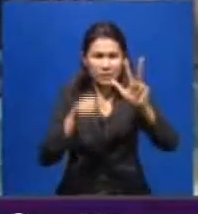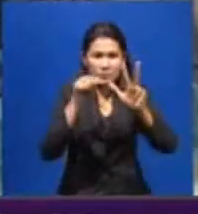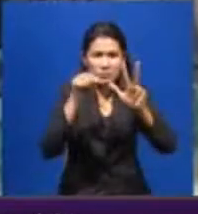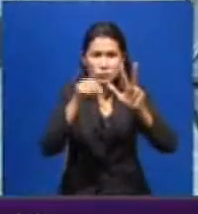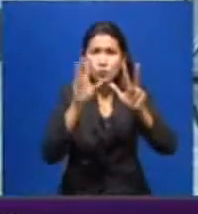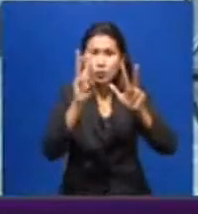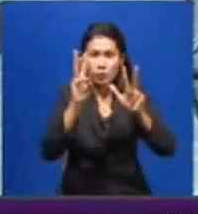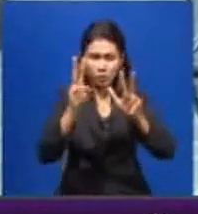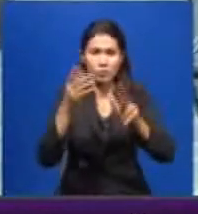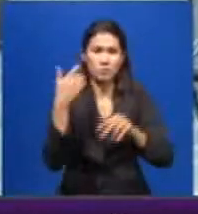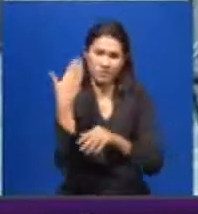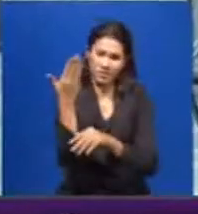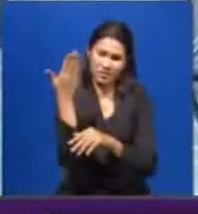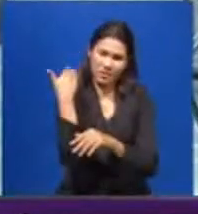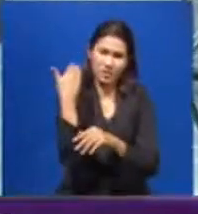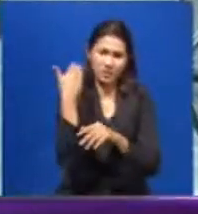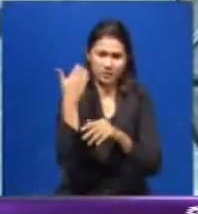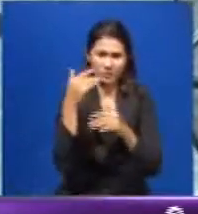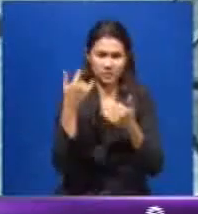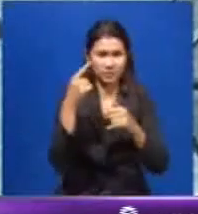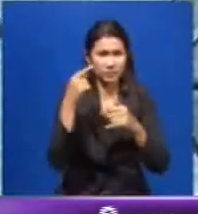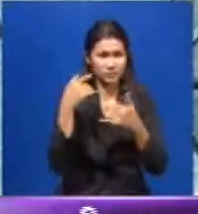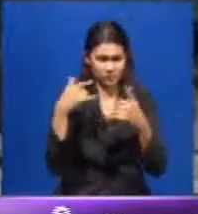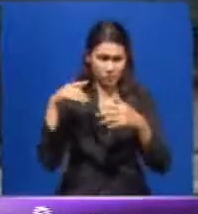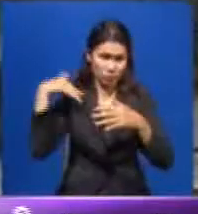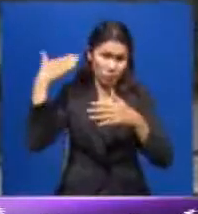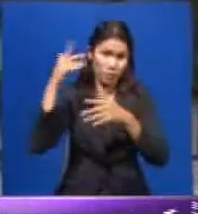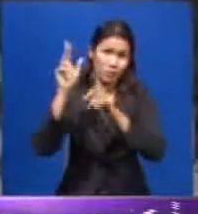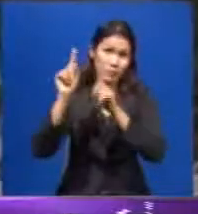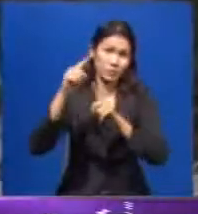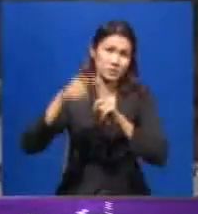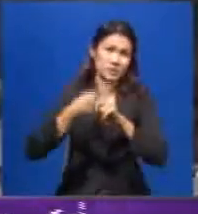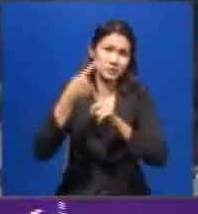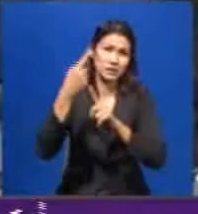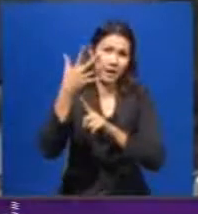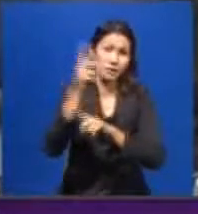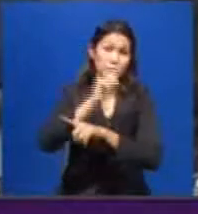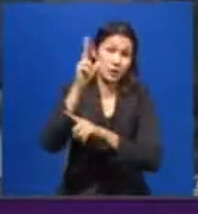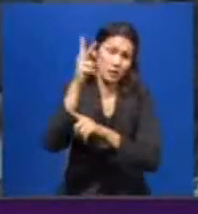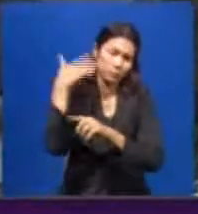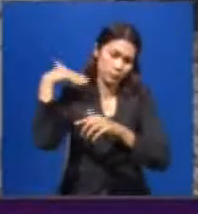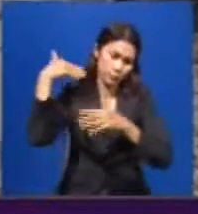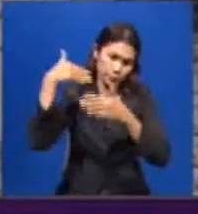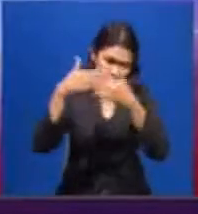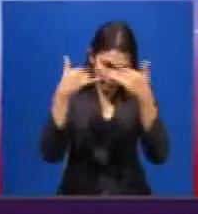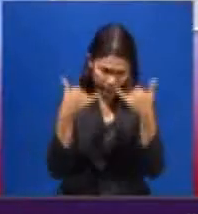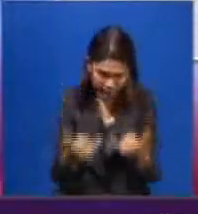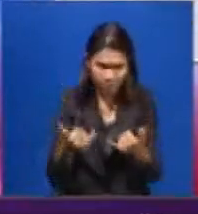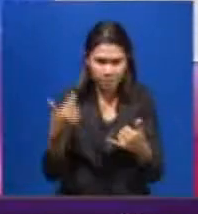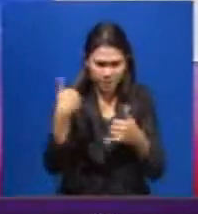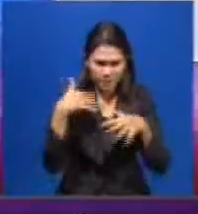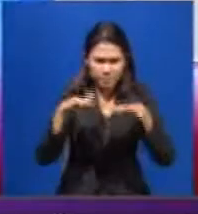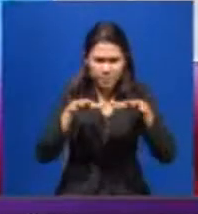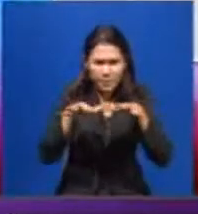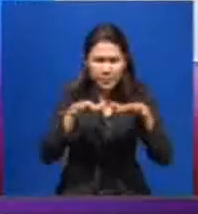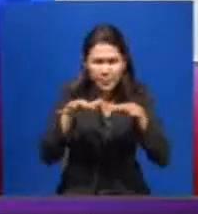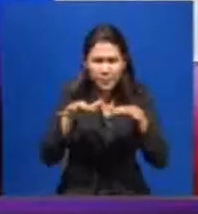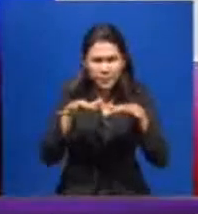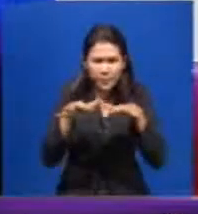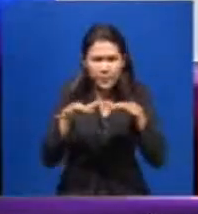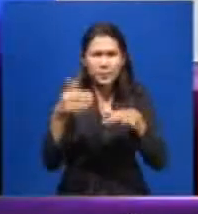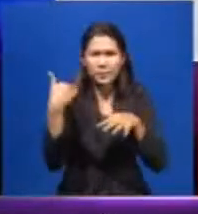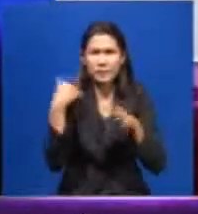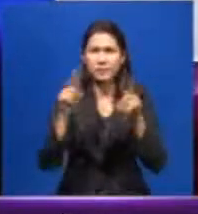พฤษภาคมที่ผ่านมาจนถึง 4นาฬิกาของวันนี้ทำให้เกิดแผ่นดินไหวตามมาหรือ AfterShockขนาด 5-5.9